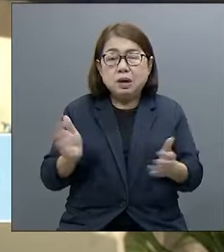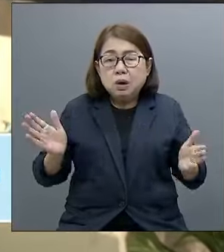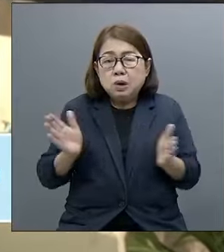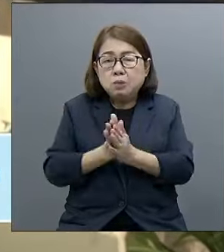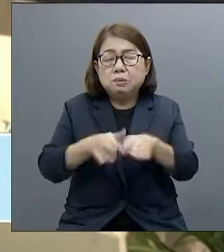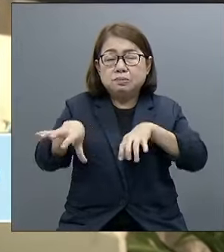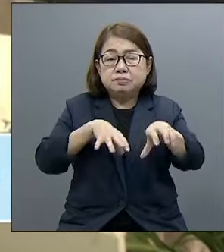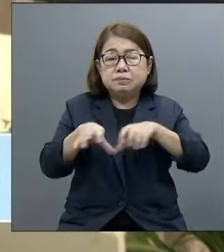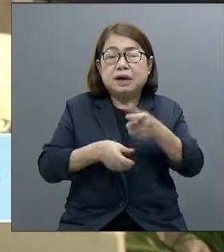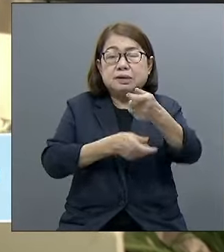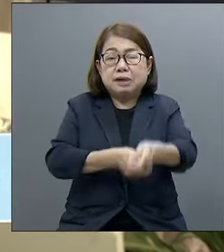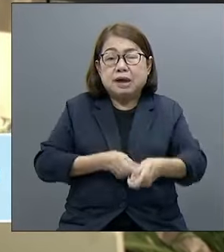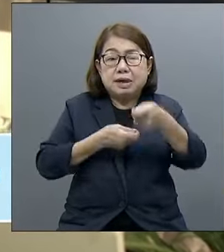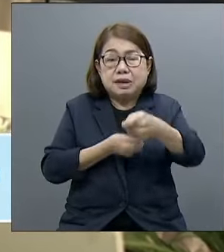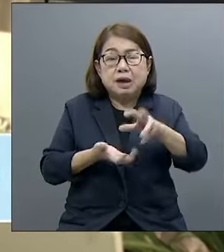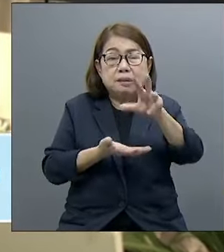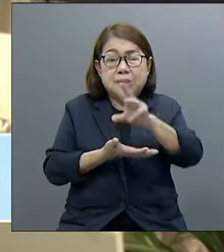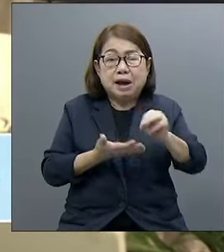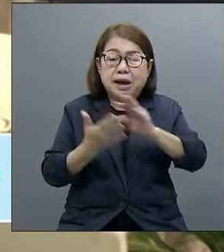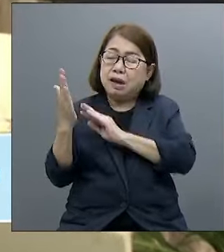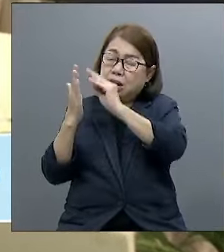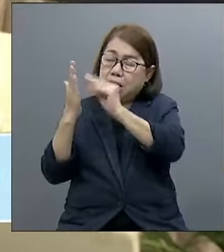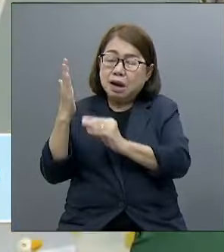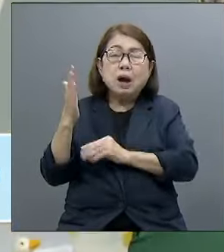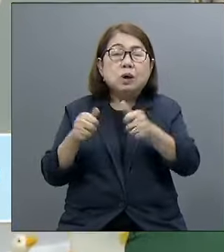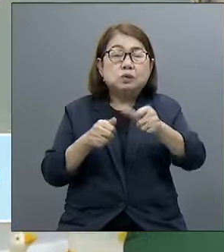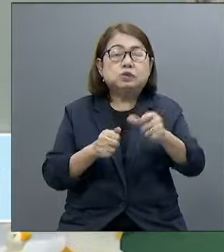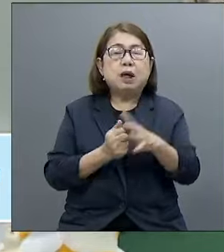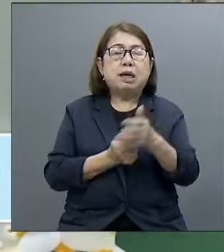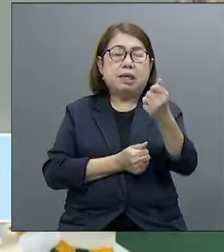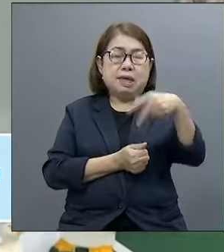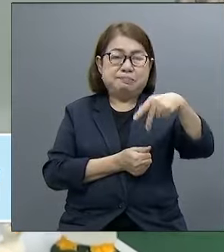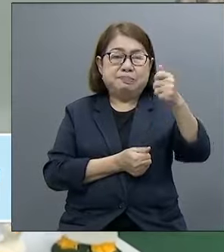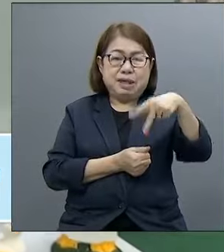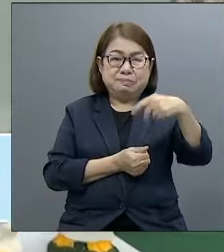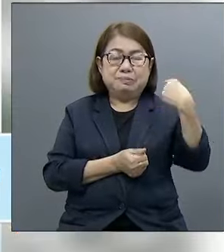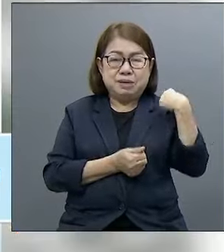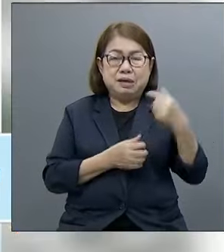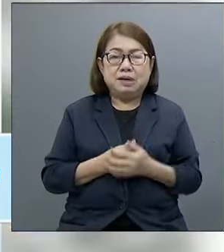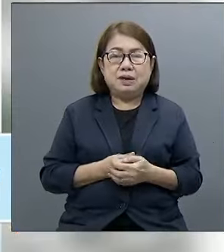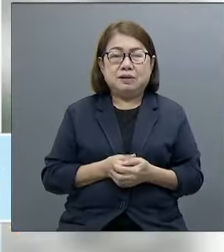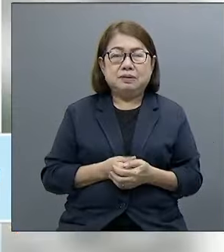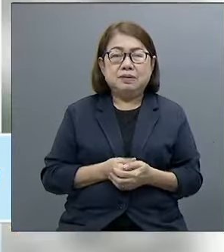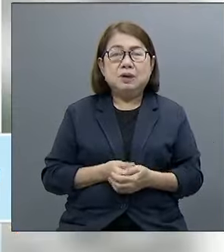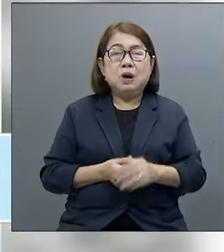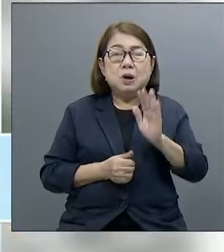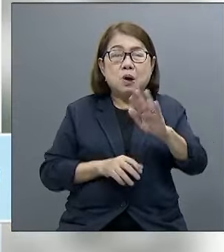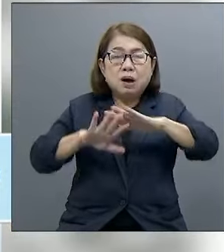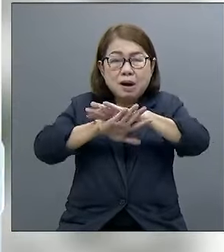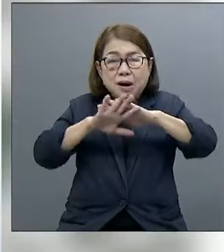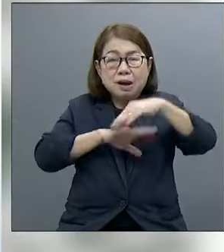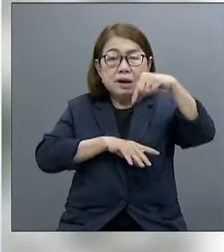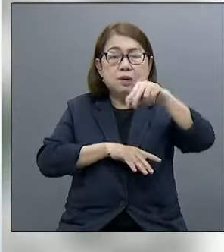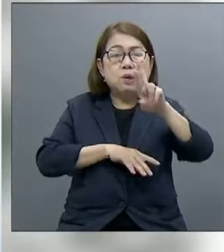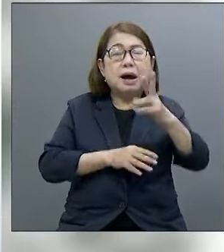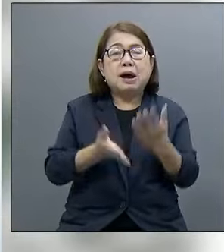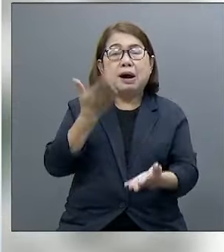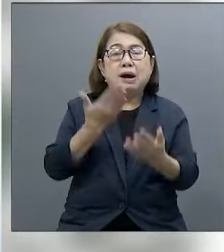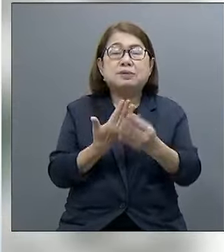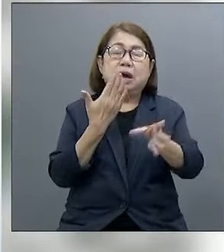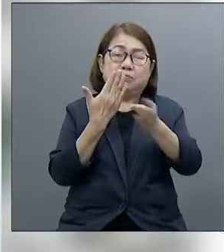มถึงแผนผังการจัดงานก็จะถูกรวบรวมไว้ในแอปพลิเคชัน Insight KU ฟีเจอร์เกษตรแฟร์คุณผู้ชมก็ดาวน์โหลด